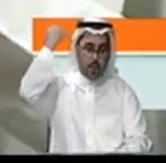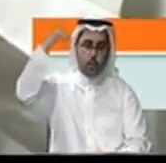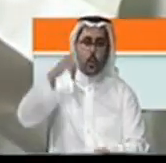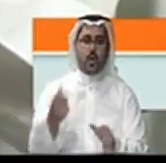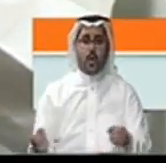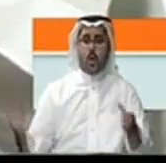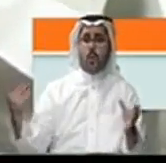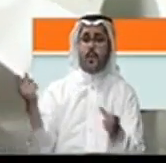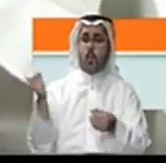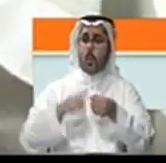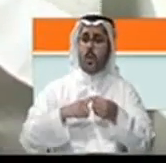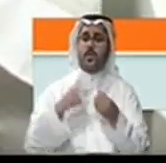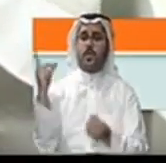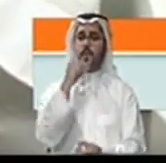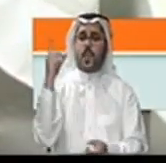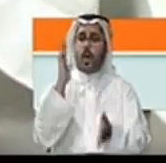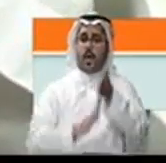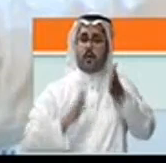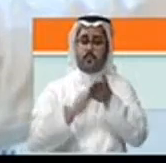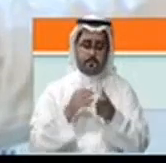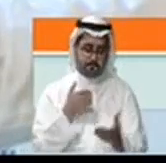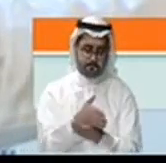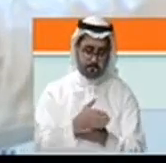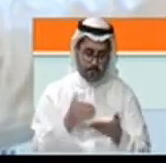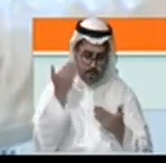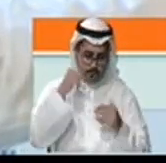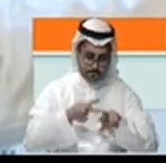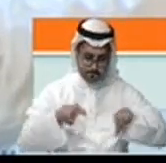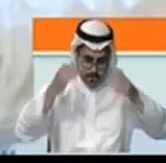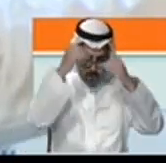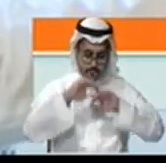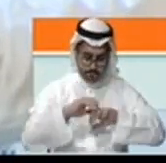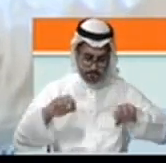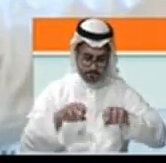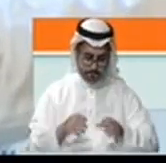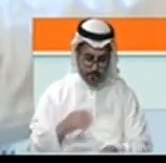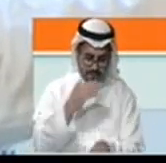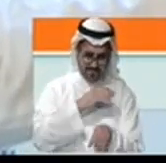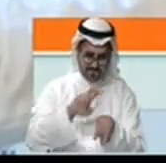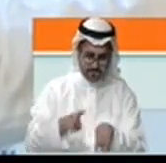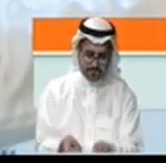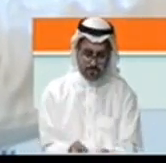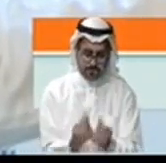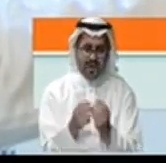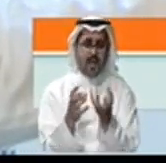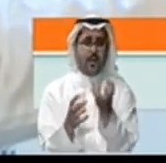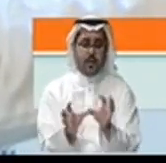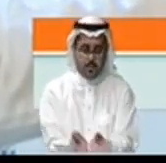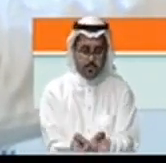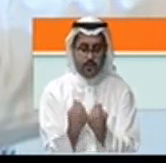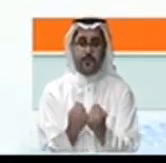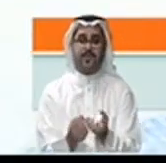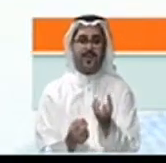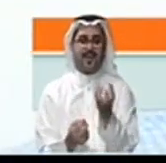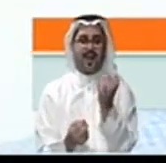العناية المركزة العصبية، وفيما بعد تم عمل العملية الجراحية بأسرع وقت ممكن، وتم استئصال الورم بشكل